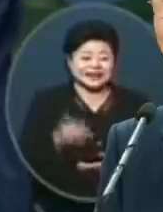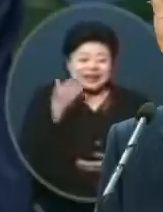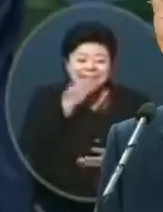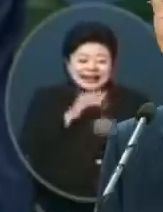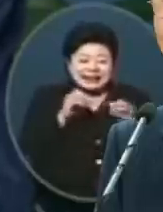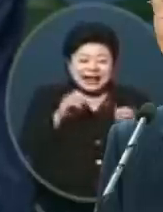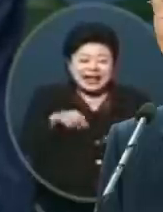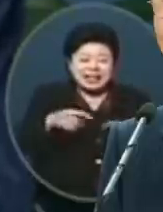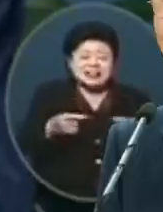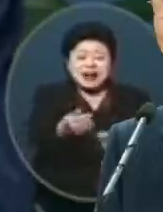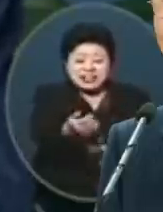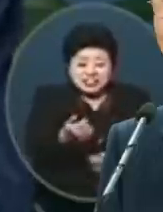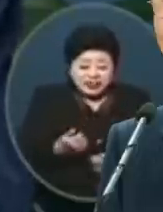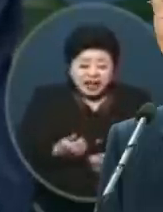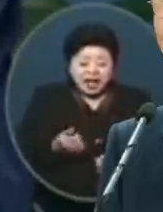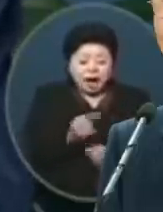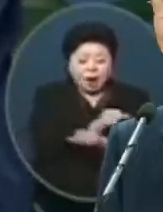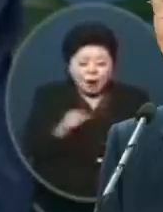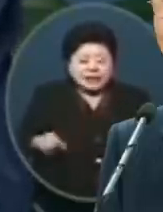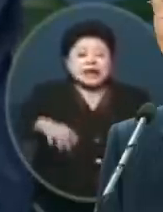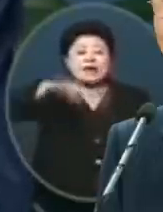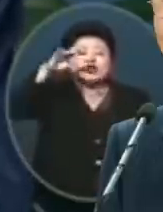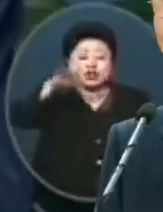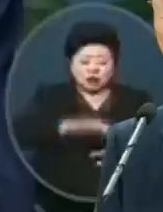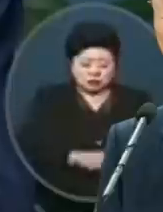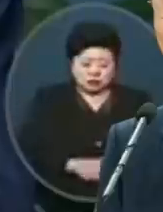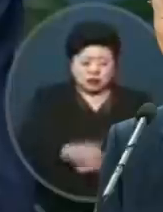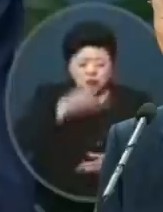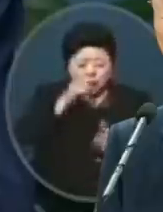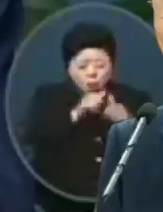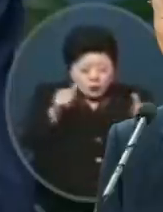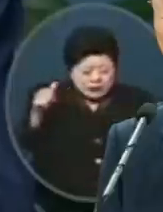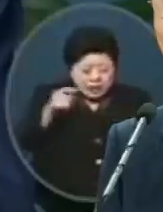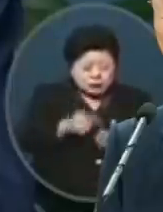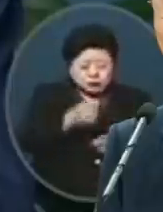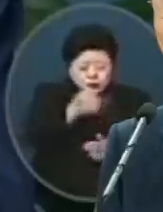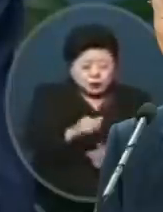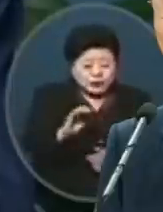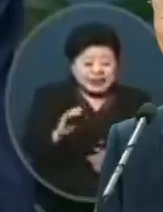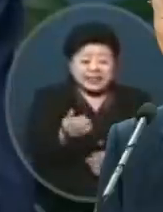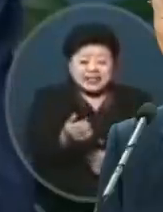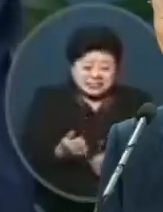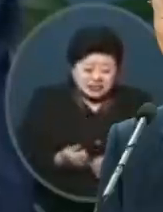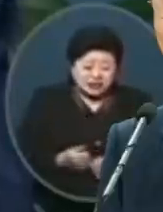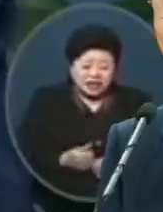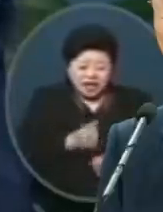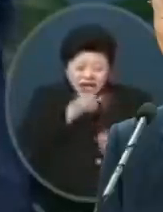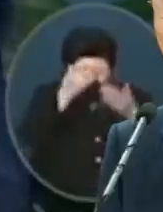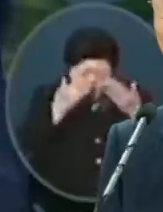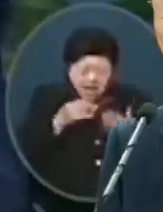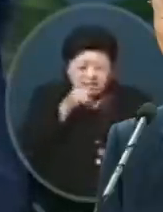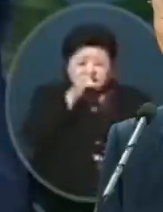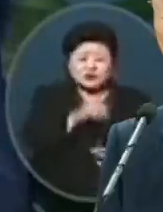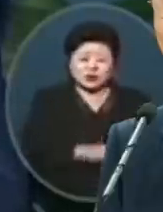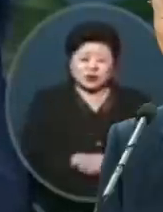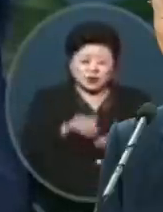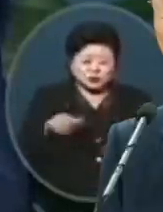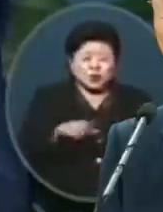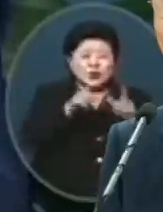전에 광야가 있었습니다. 요셉은 애굽의 국무총리가 되기 전에 종살이가 있었습니다.